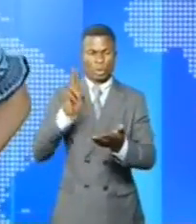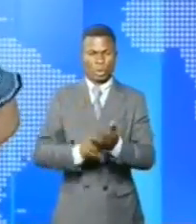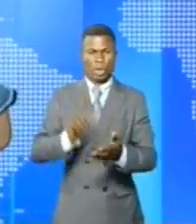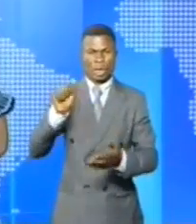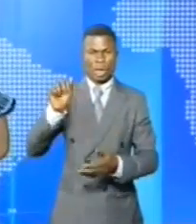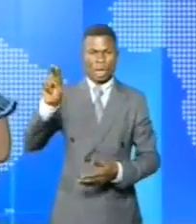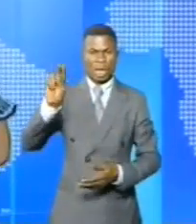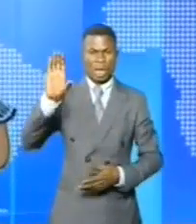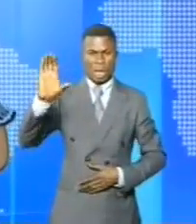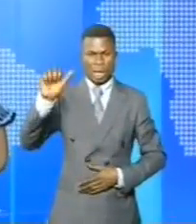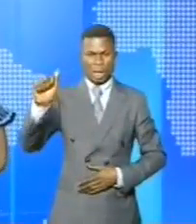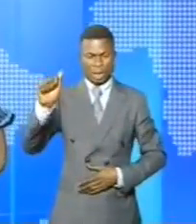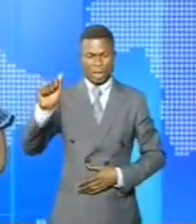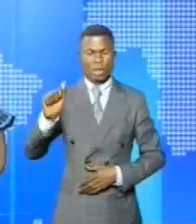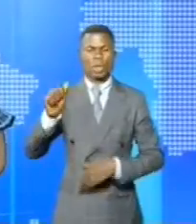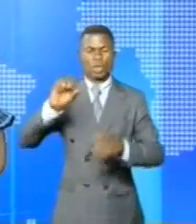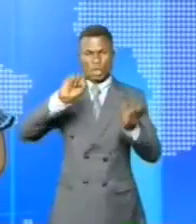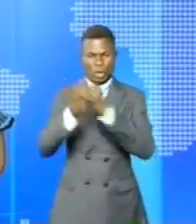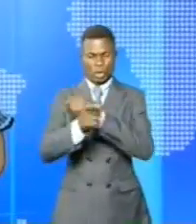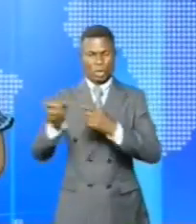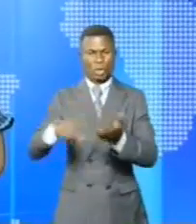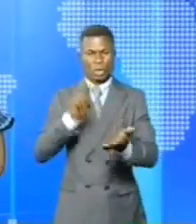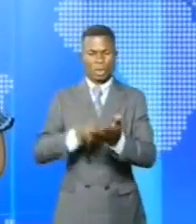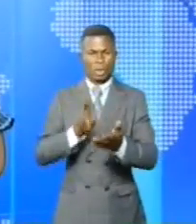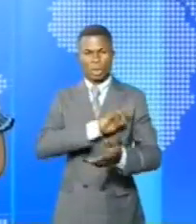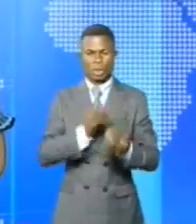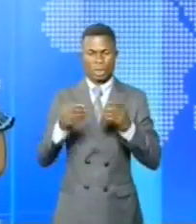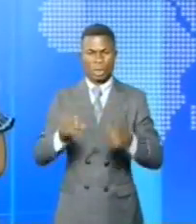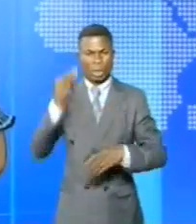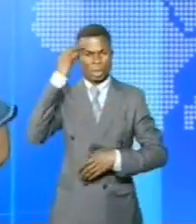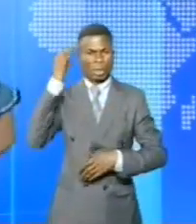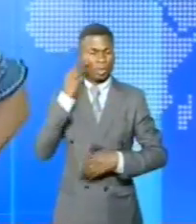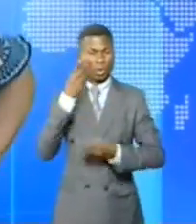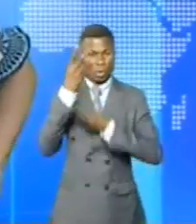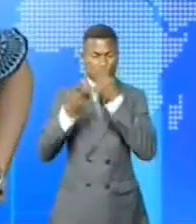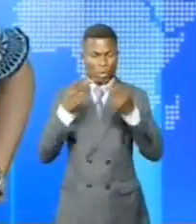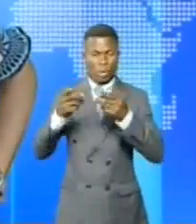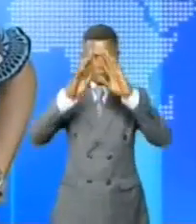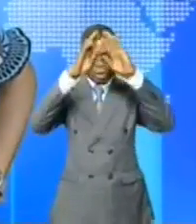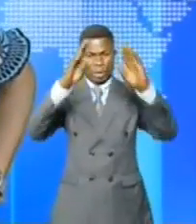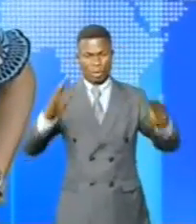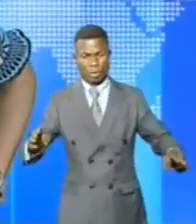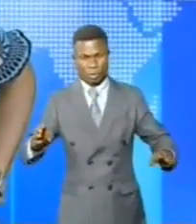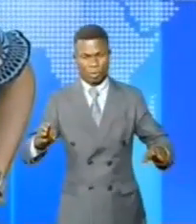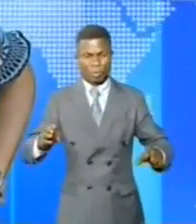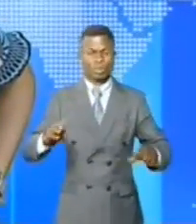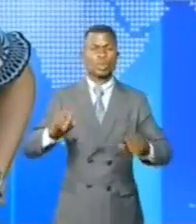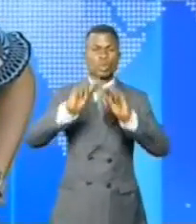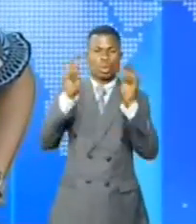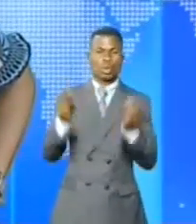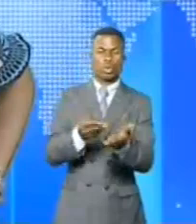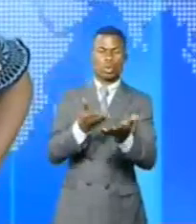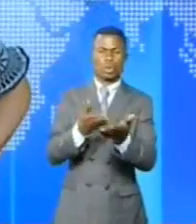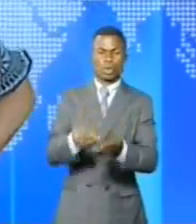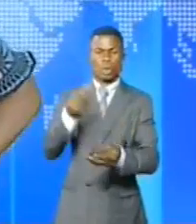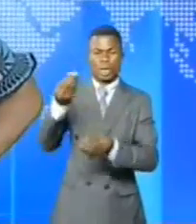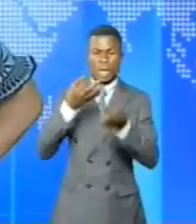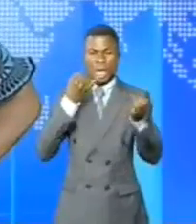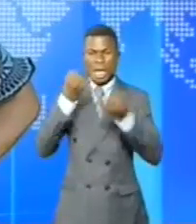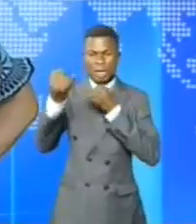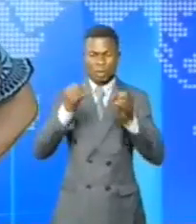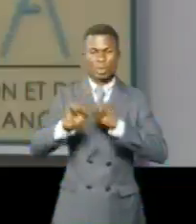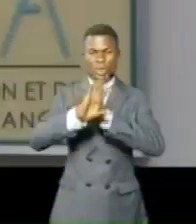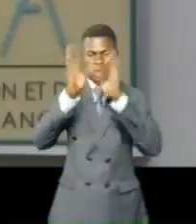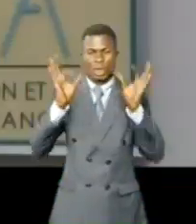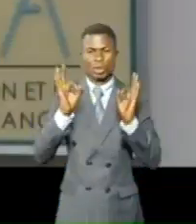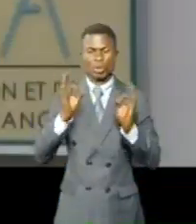été au cœur de la réforme des assurances en RDC. Le ministre a visité les locaux de cette structure et a donné des nouvelles